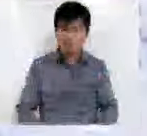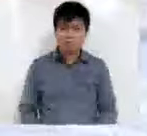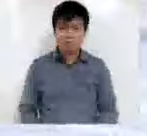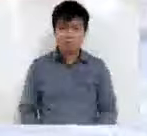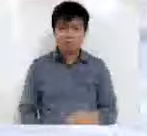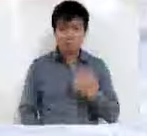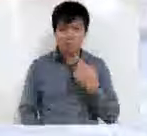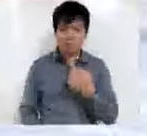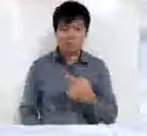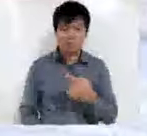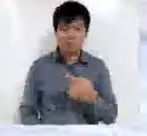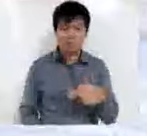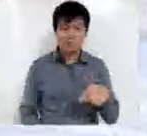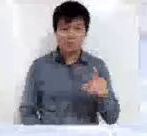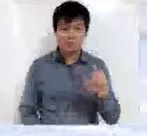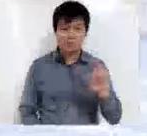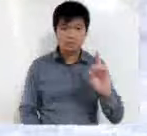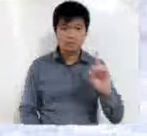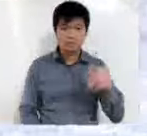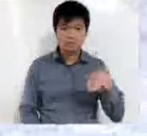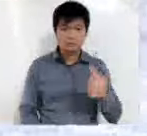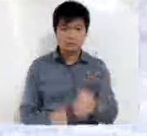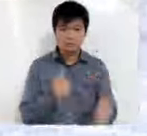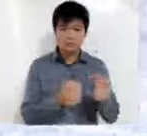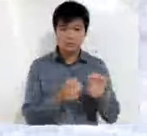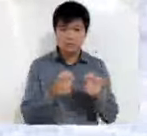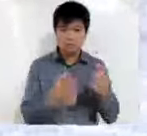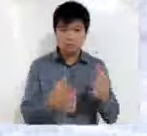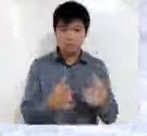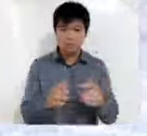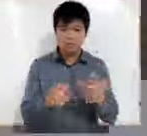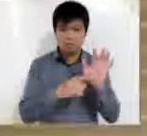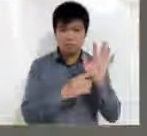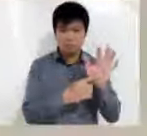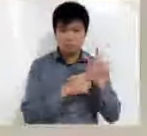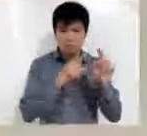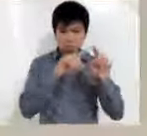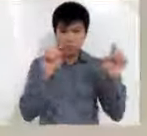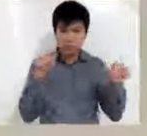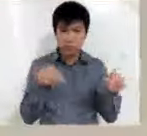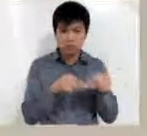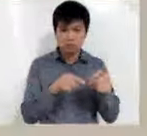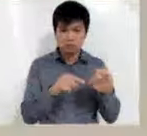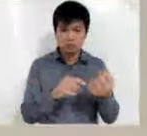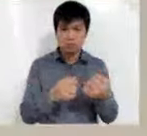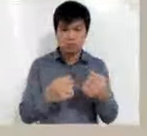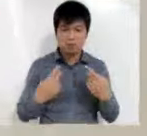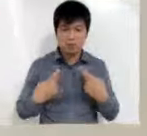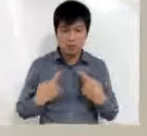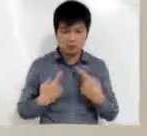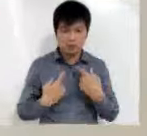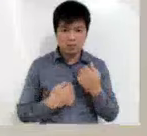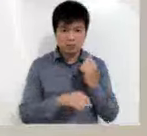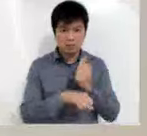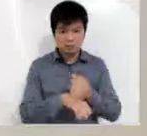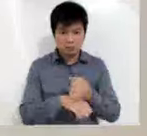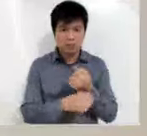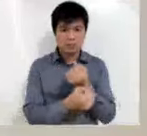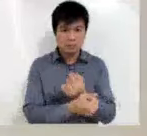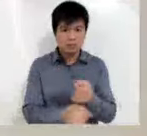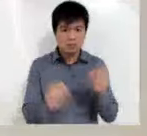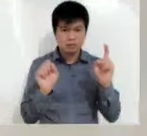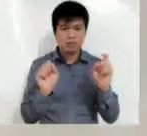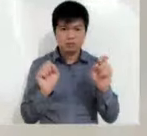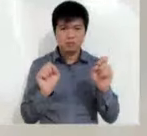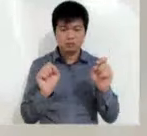Bonuan, nasunod naman sa kalsada ang mga pamantayan para sa ligtas na daan. Lahat po naman ng safety measures that we